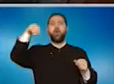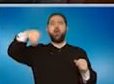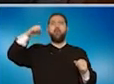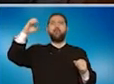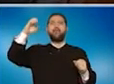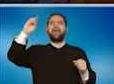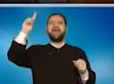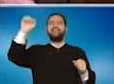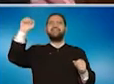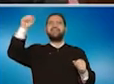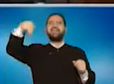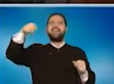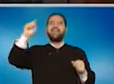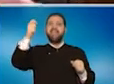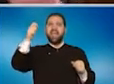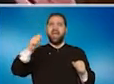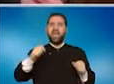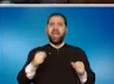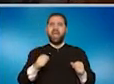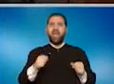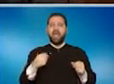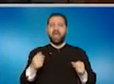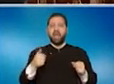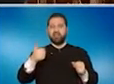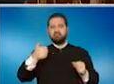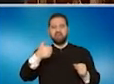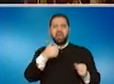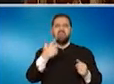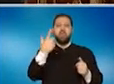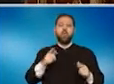zi, când ea așeta la frumusețea și parfumurile și